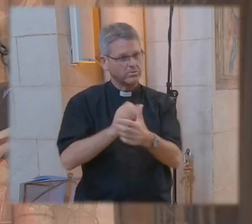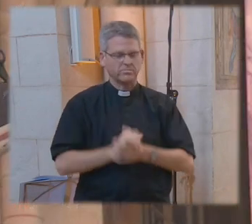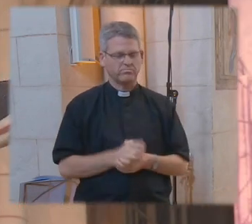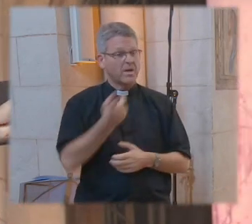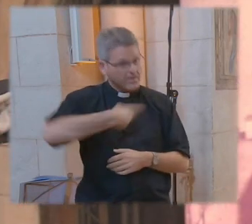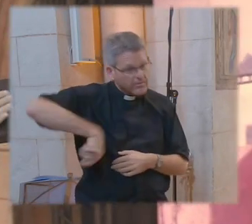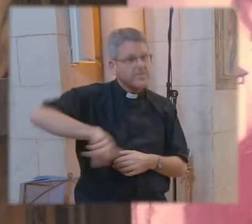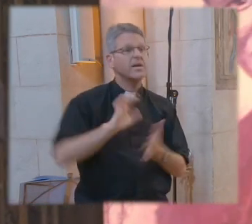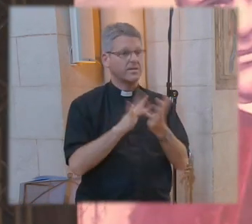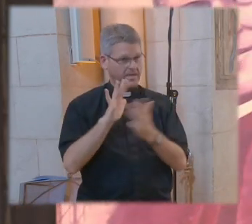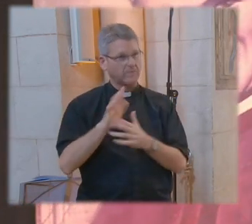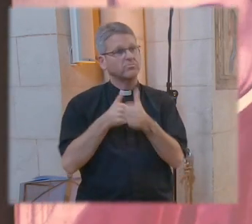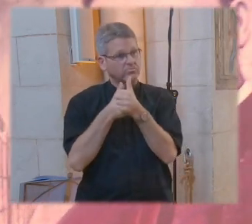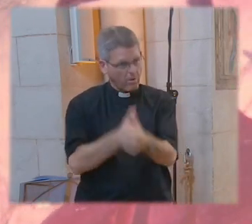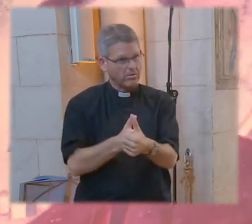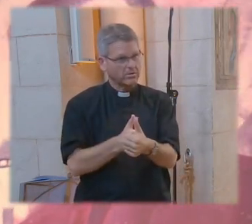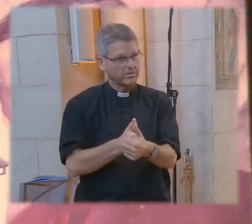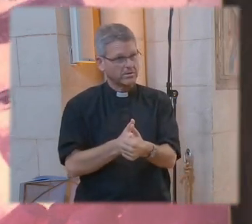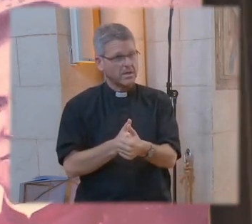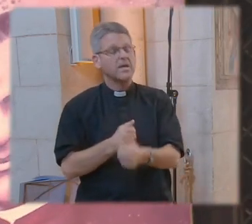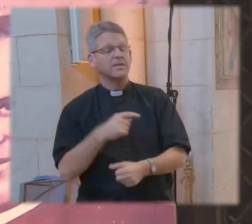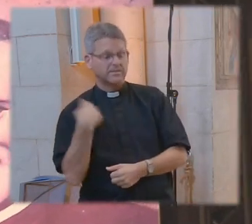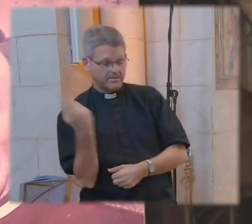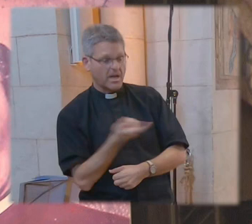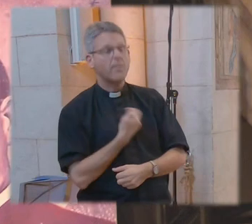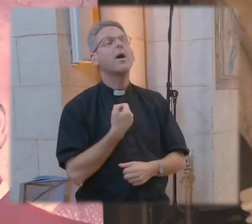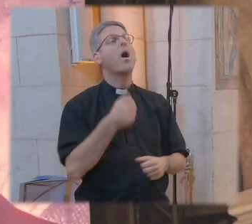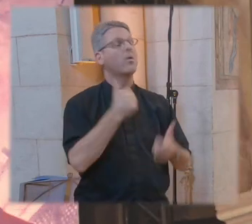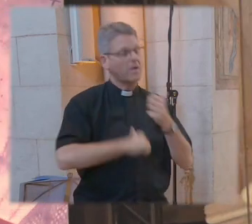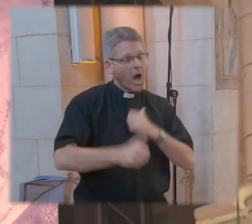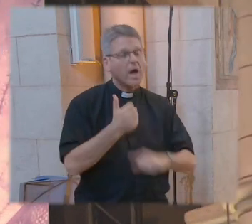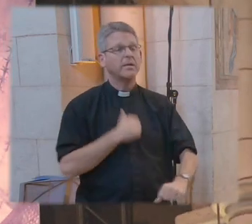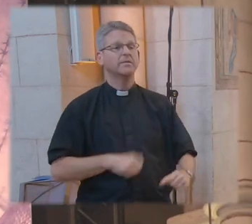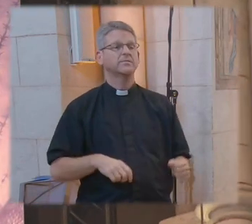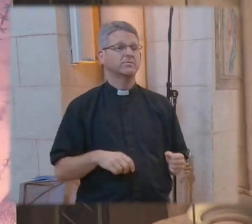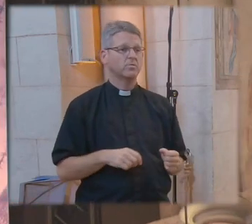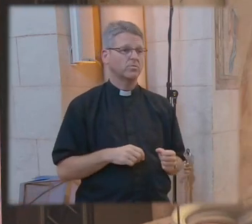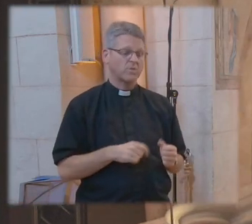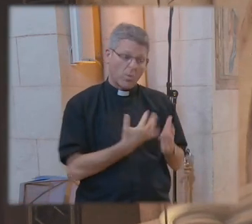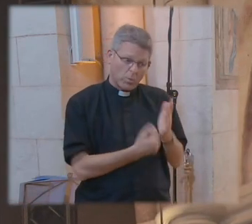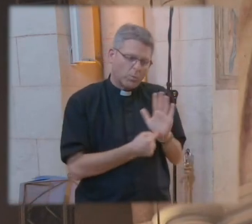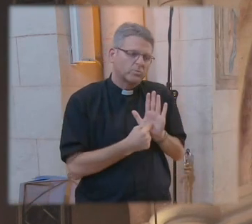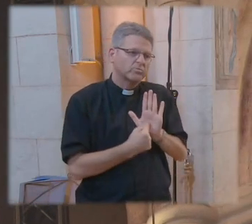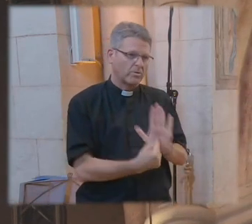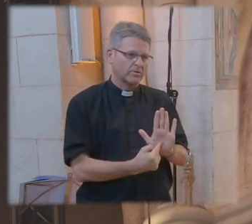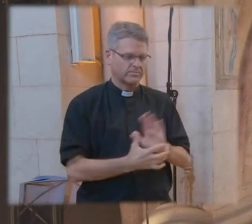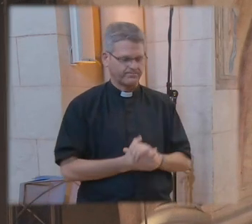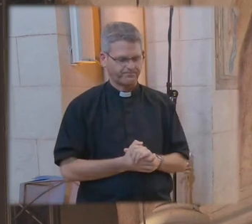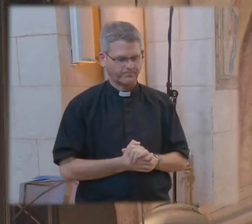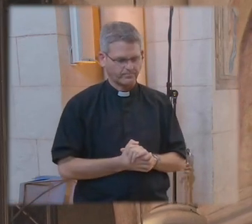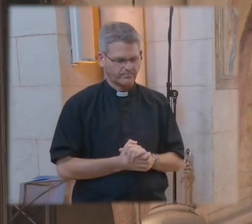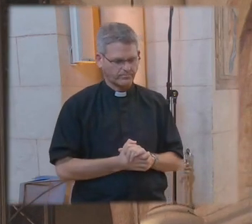und im Vergießen des Blutes gleichgestaltet, wertet die Kirche als hervorragendes